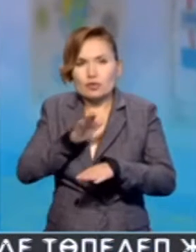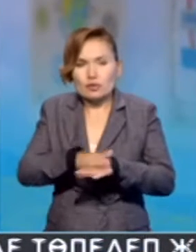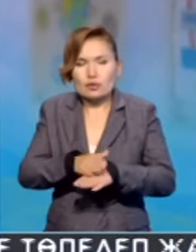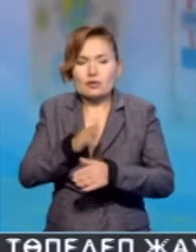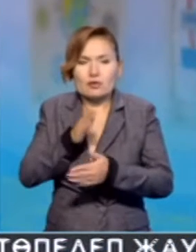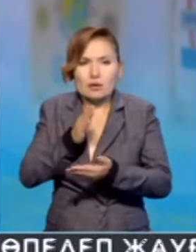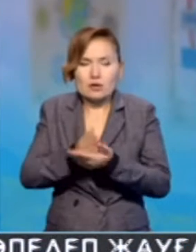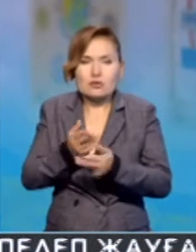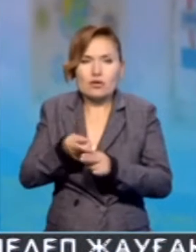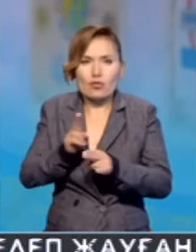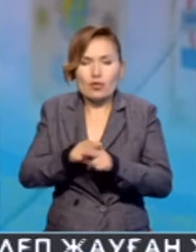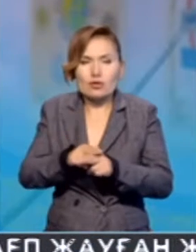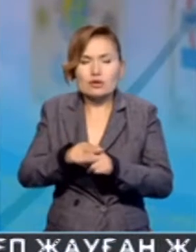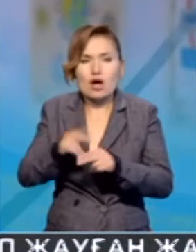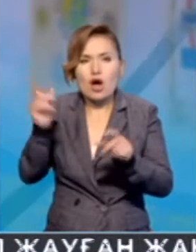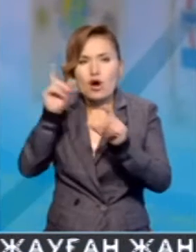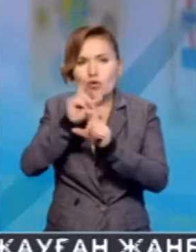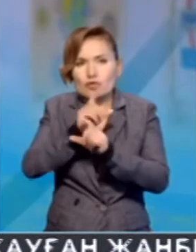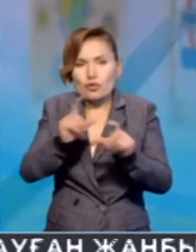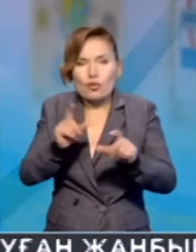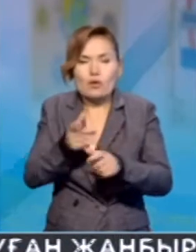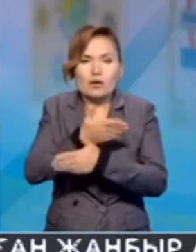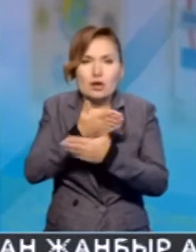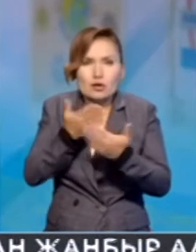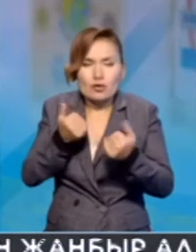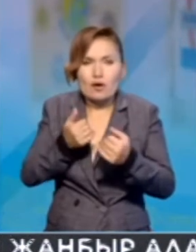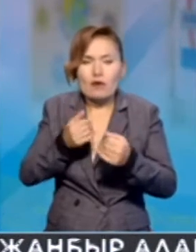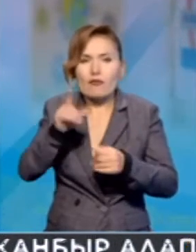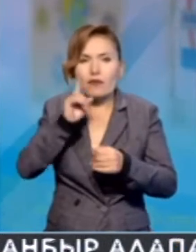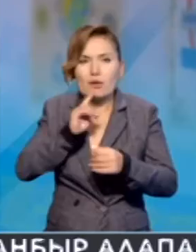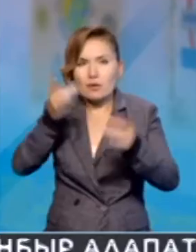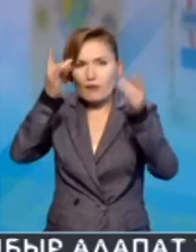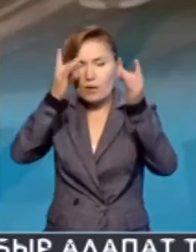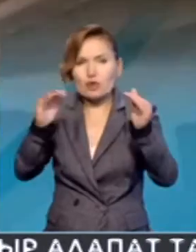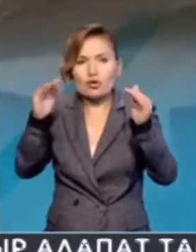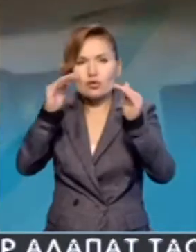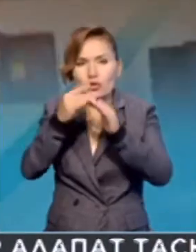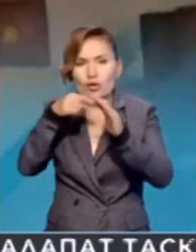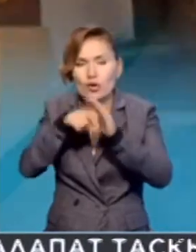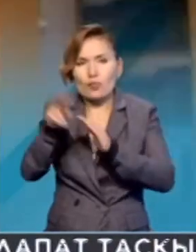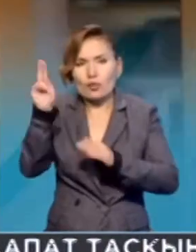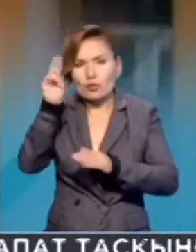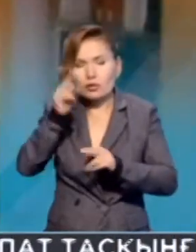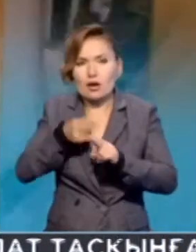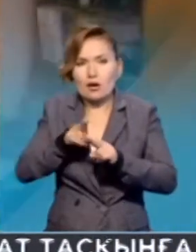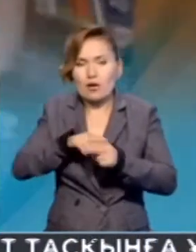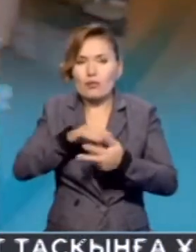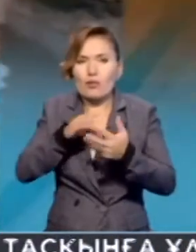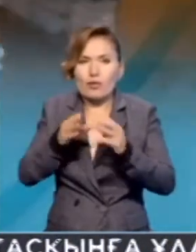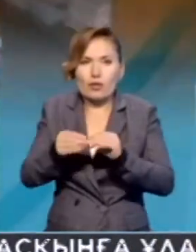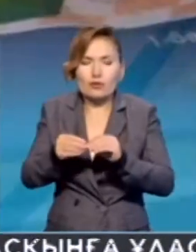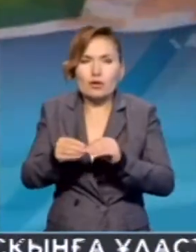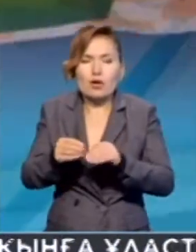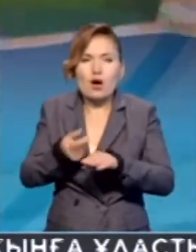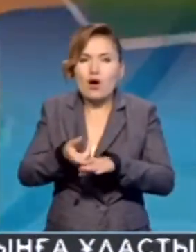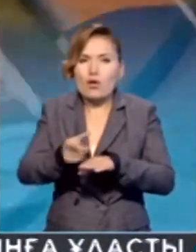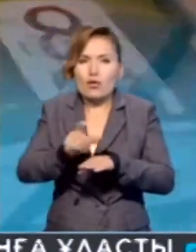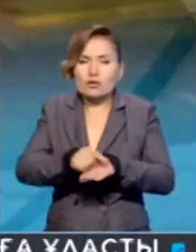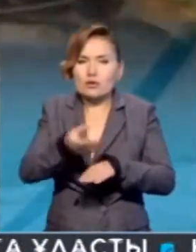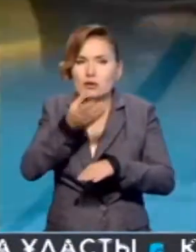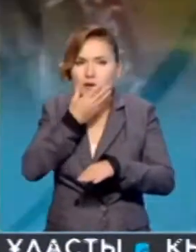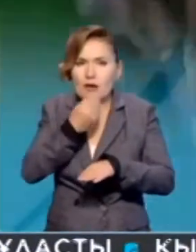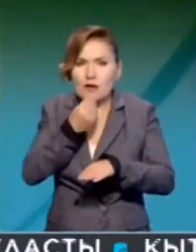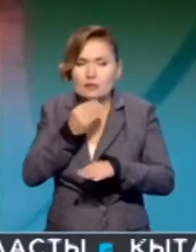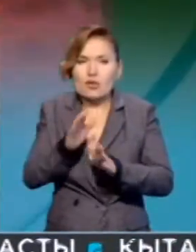Мына класта беріп отқан сабақтың дауысы, мұғалімнің дауысы екінші класқа әсерін берді. Қаншама әдеби керемет әдеби оқулықтар бар еді, олар да